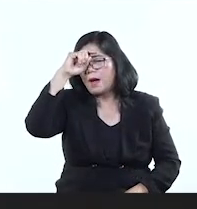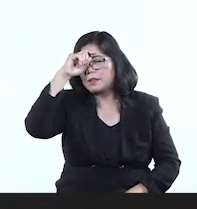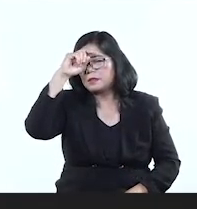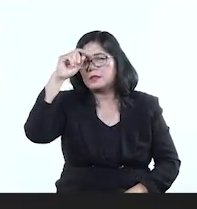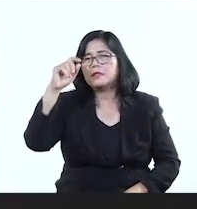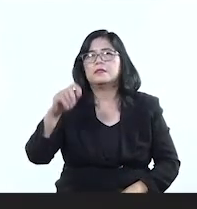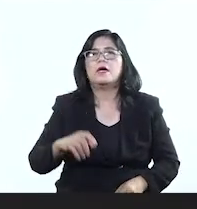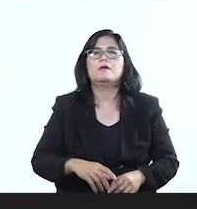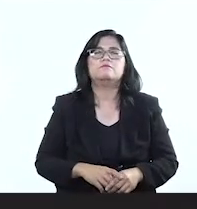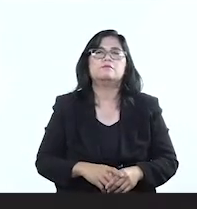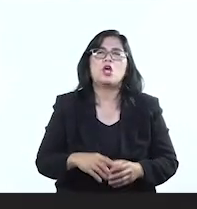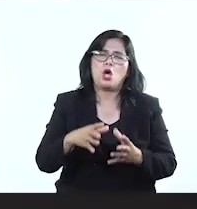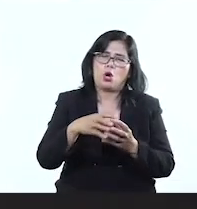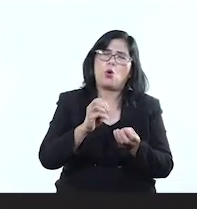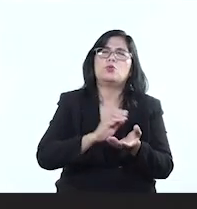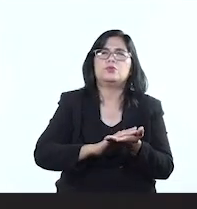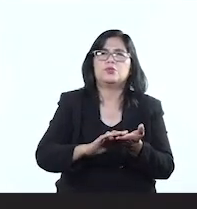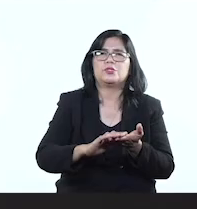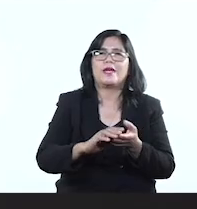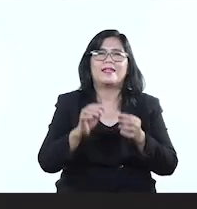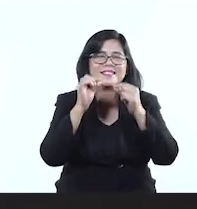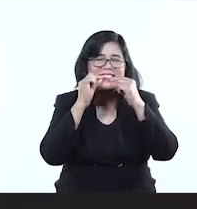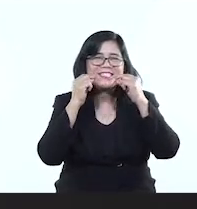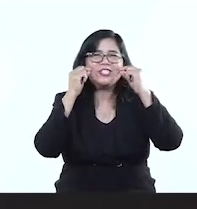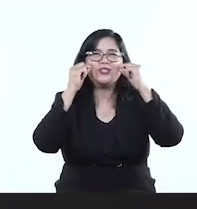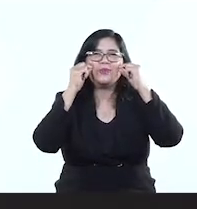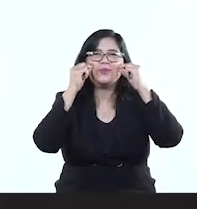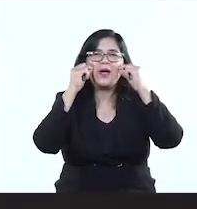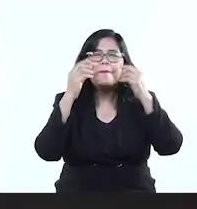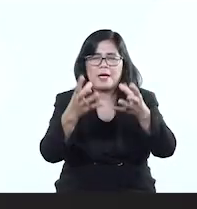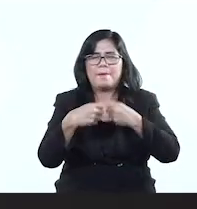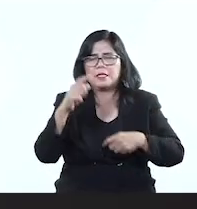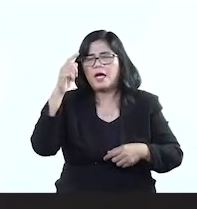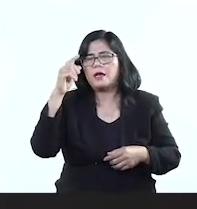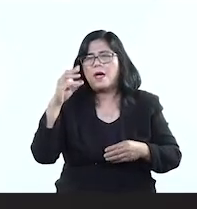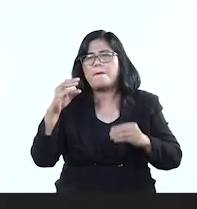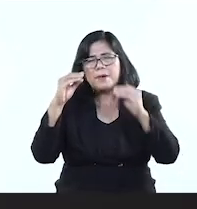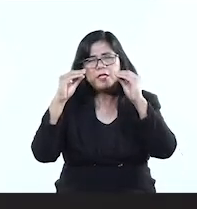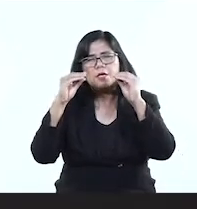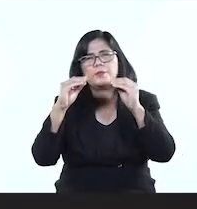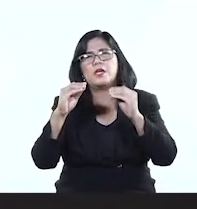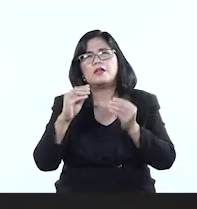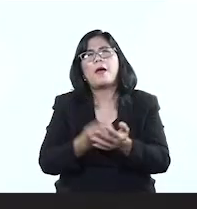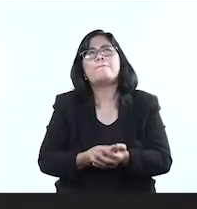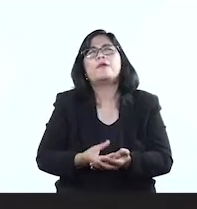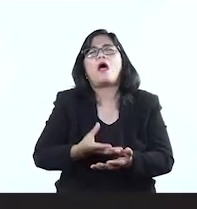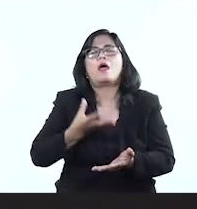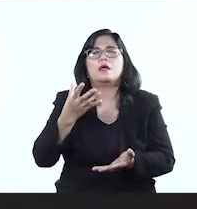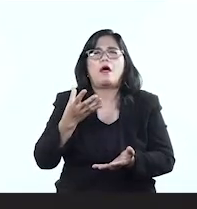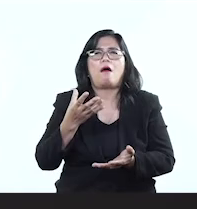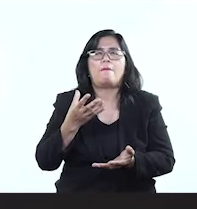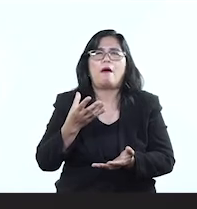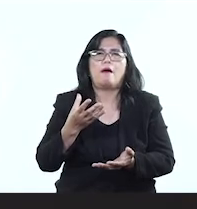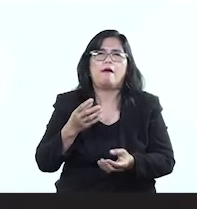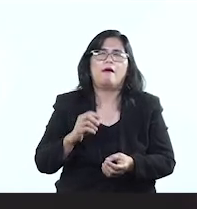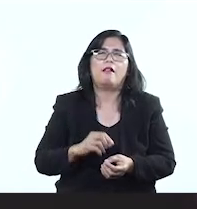melewati segalanya aku akan selalu mendapat pelajaran pelajaran berharga Hai Dan makin hari makin Hai